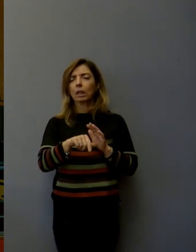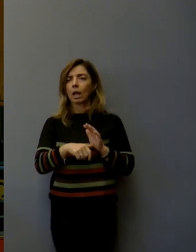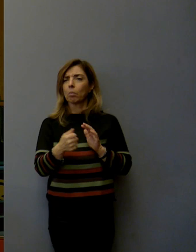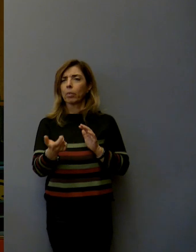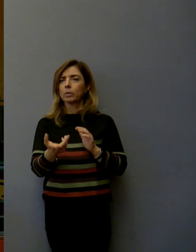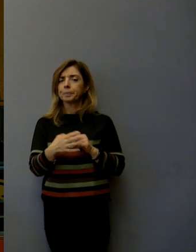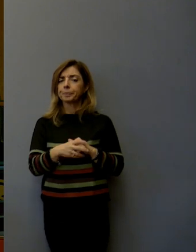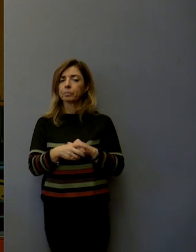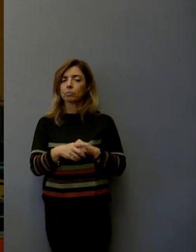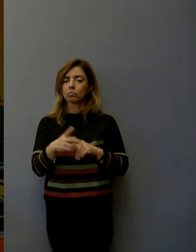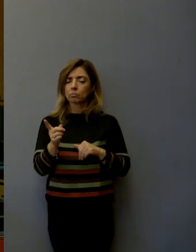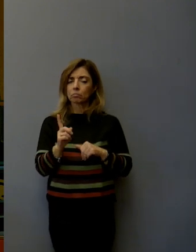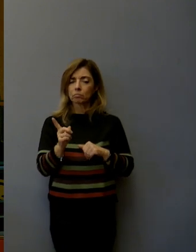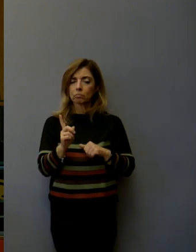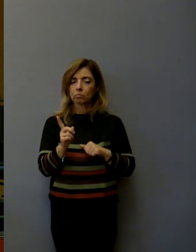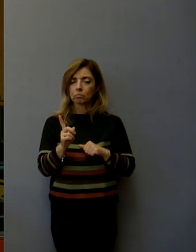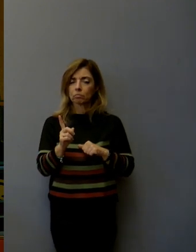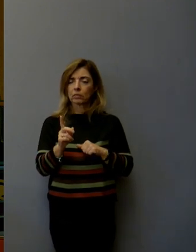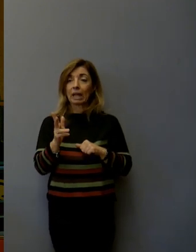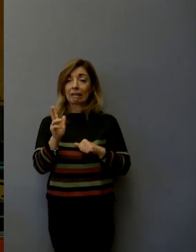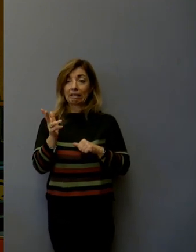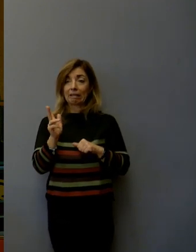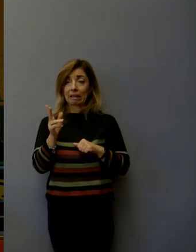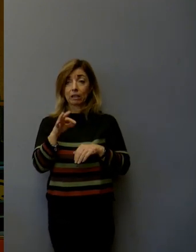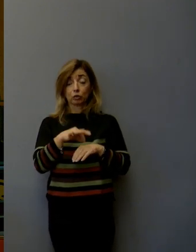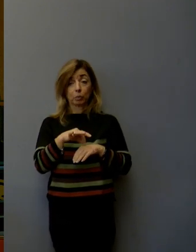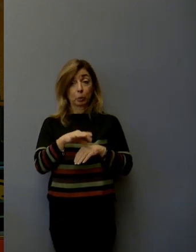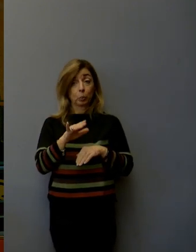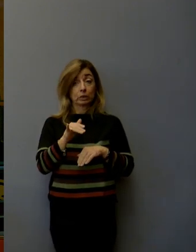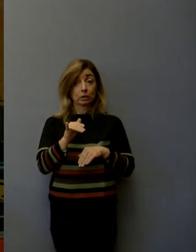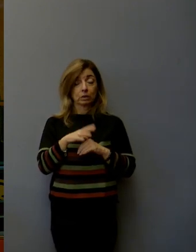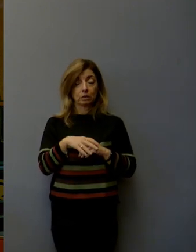no direi che ecco 13 minuti sì